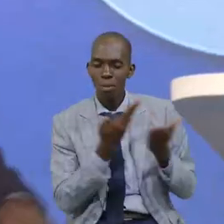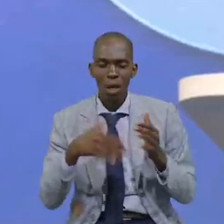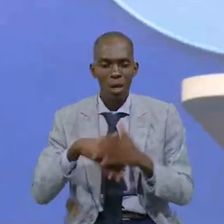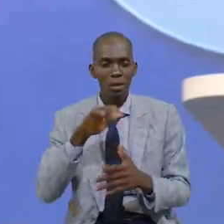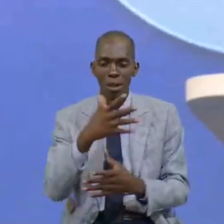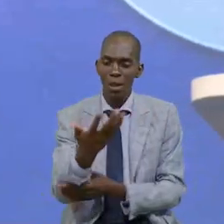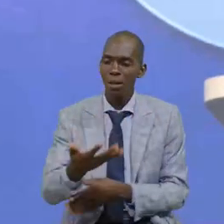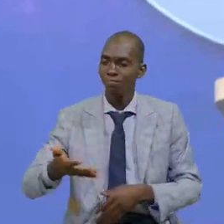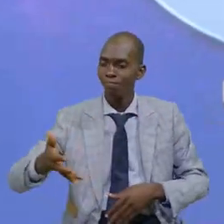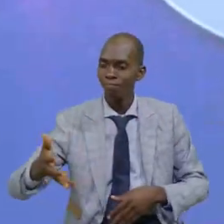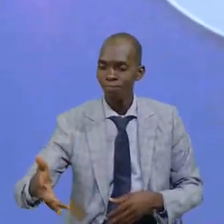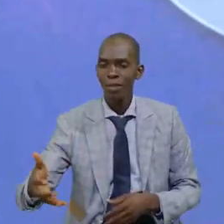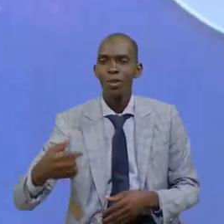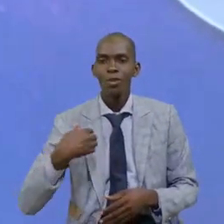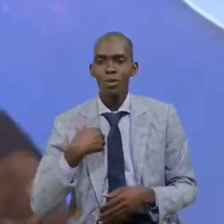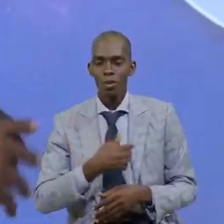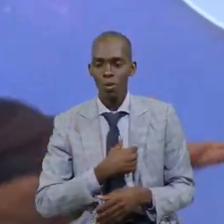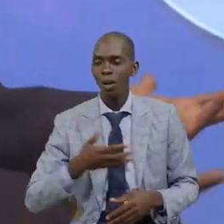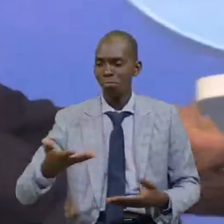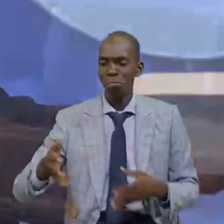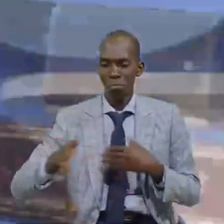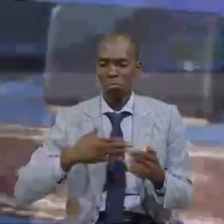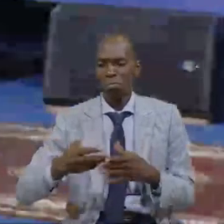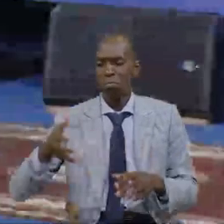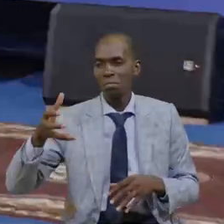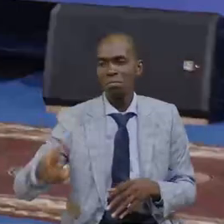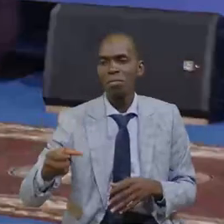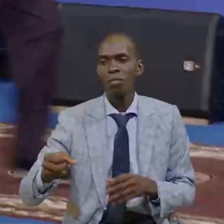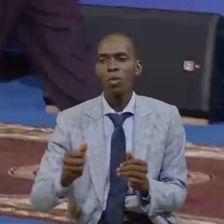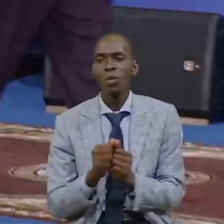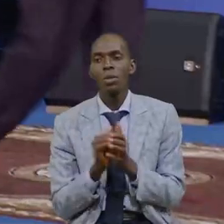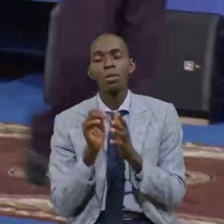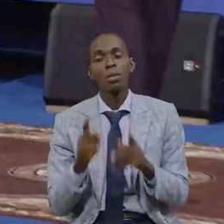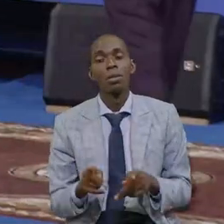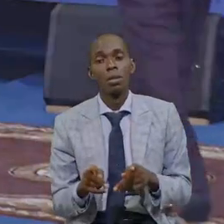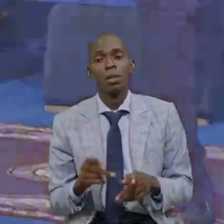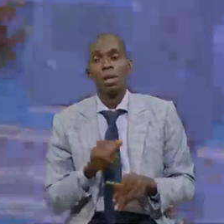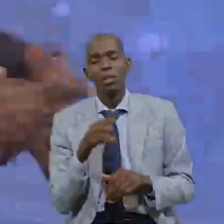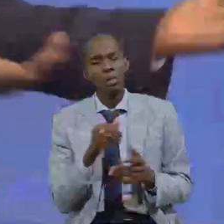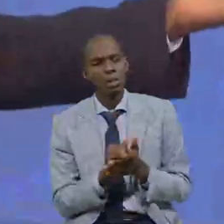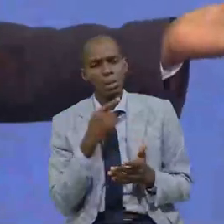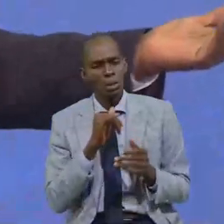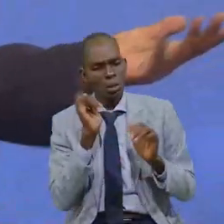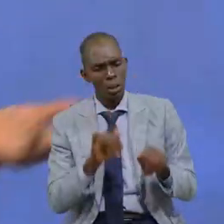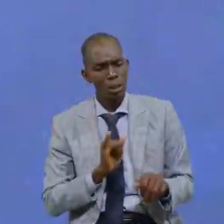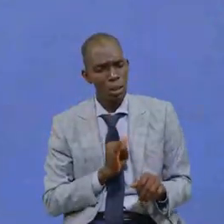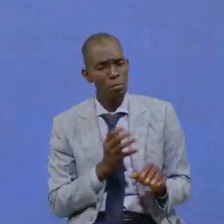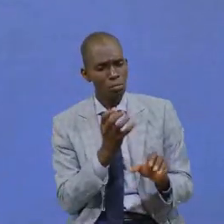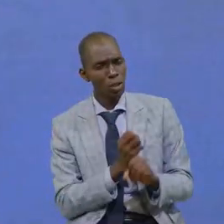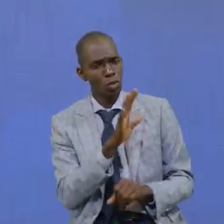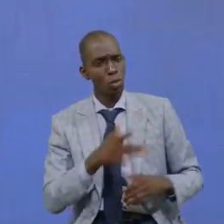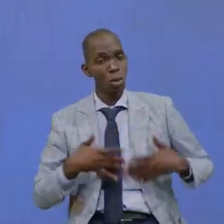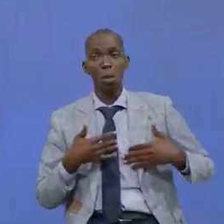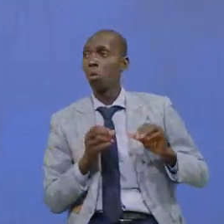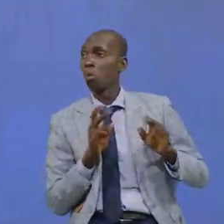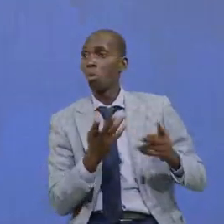Quiconque étend sa main, nous disons, ah, prends ma main. Quiconque dit, est-ce que je peux avoir ta vie?